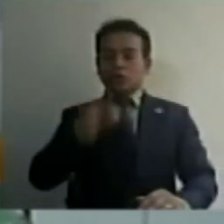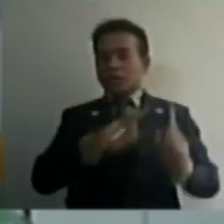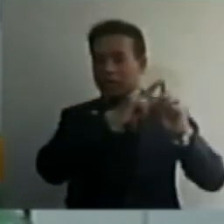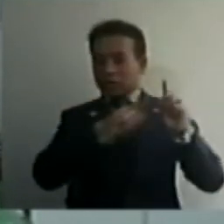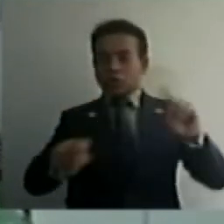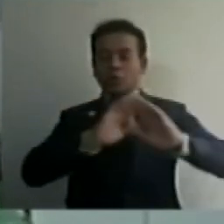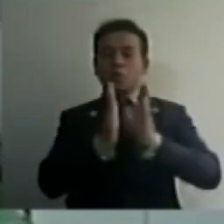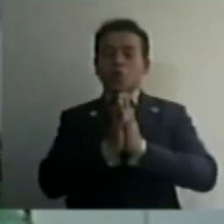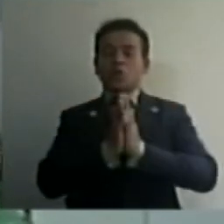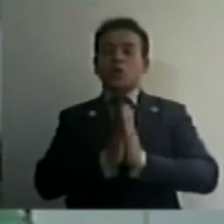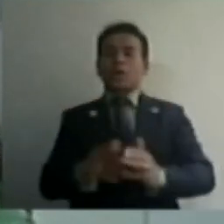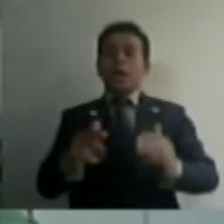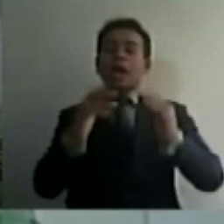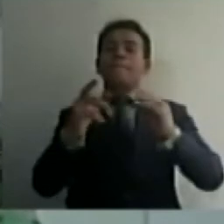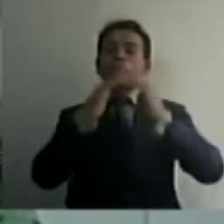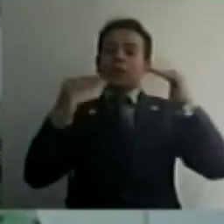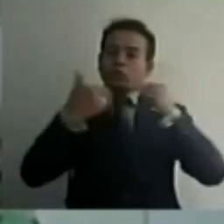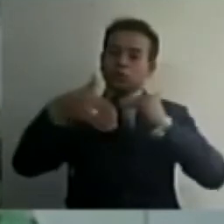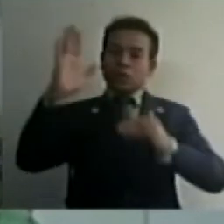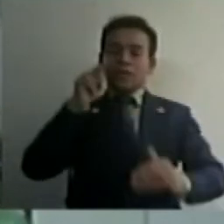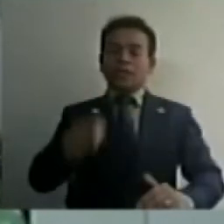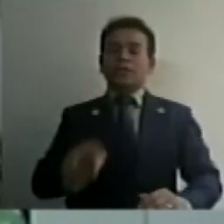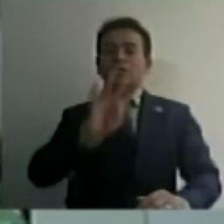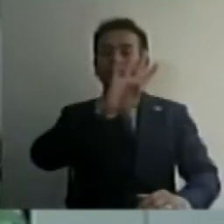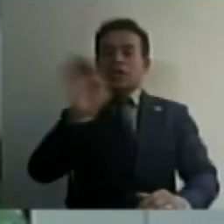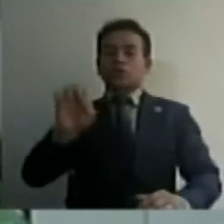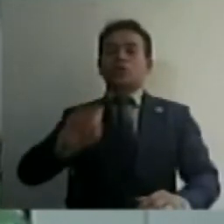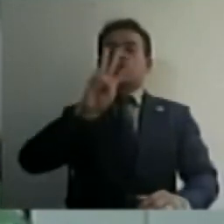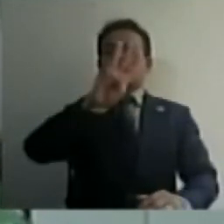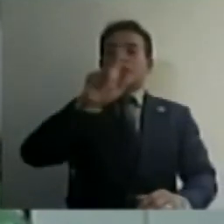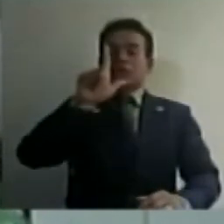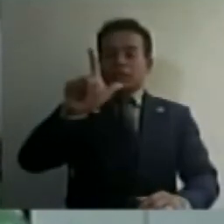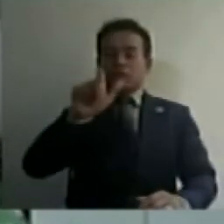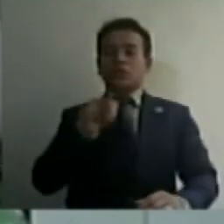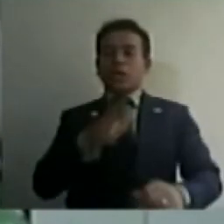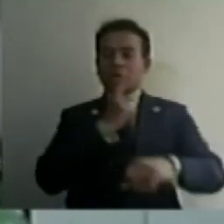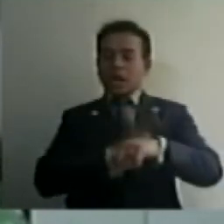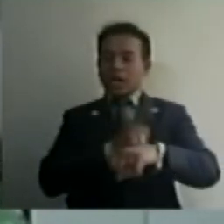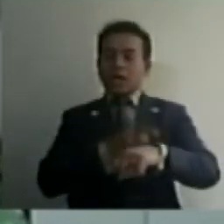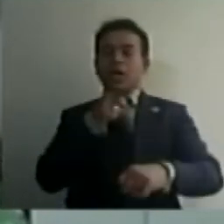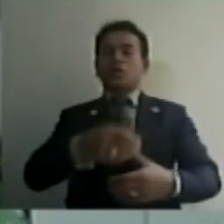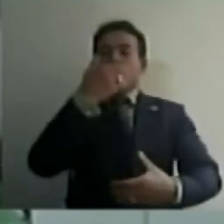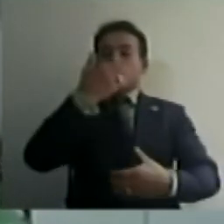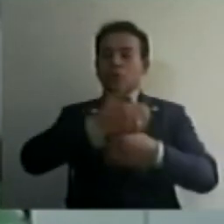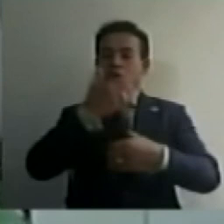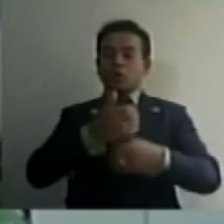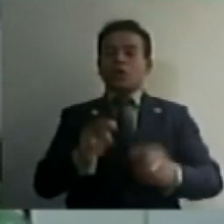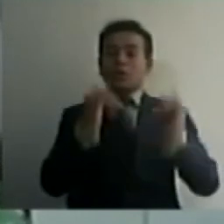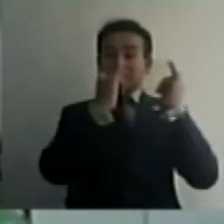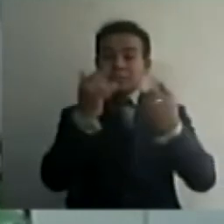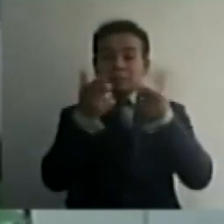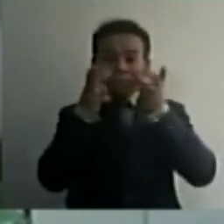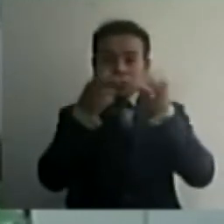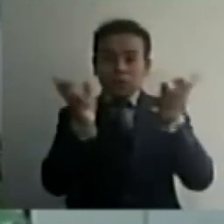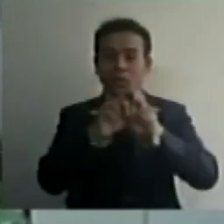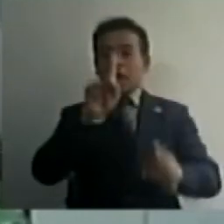437 জন। ঢাকা মহানগরীতে আইসোলেশন সজ্জা আছে 1,550টি, এবং ঢাকা সিটির বাইরে দেশের